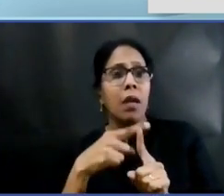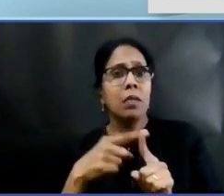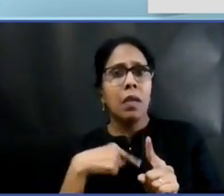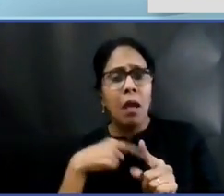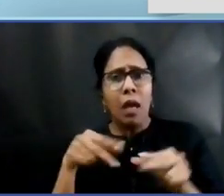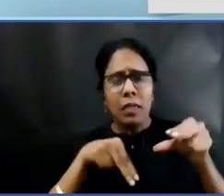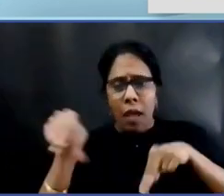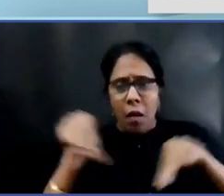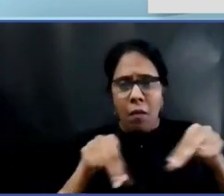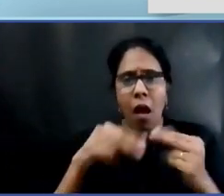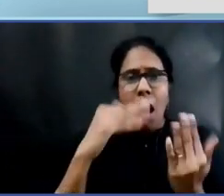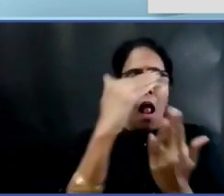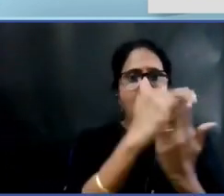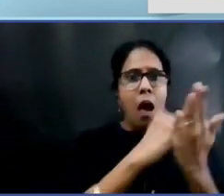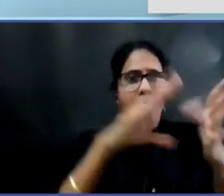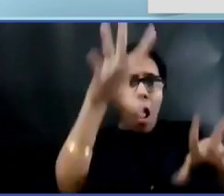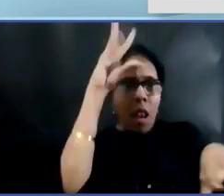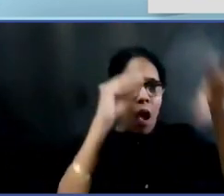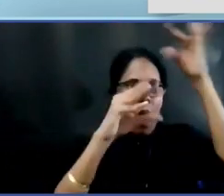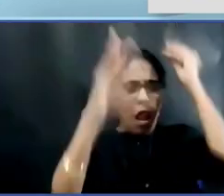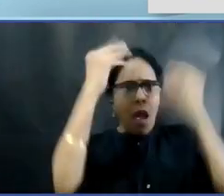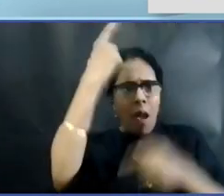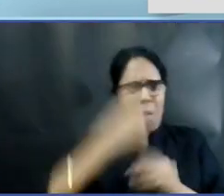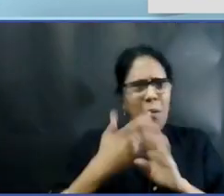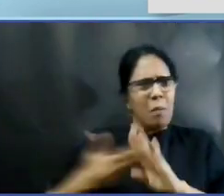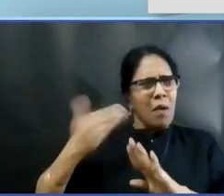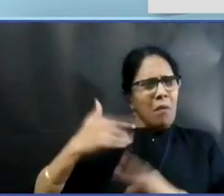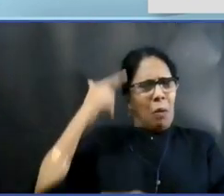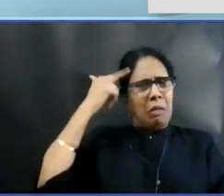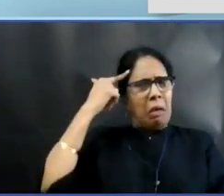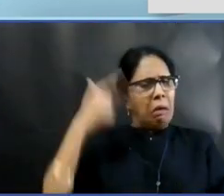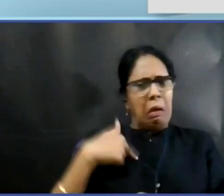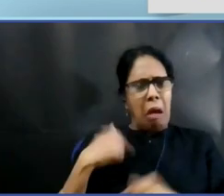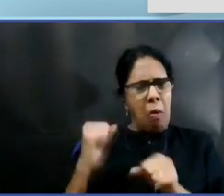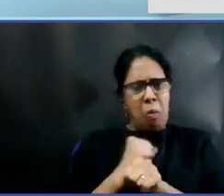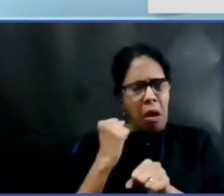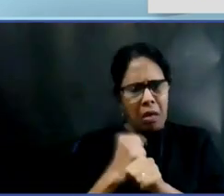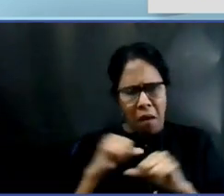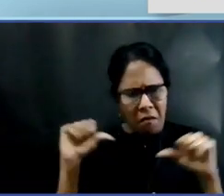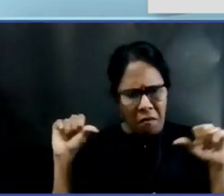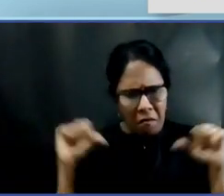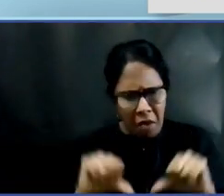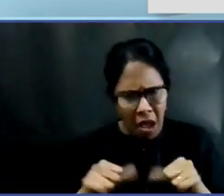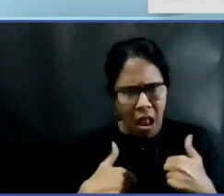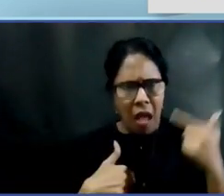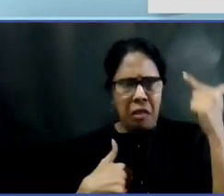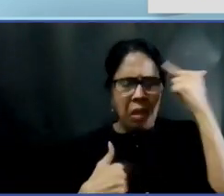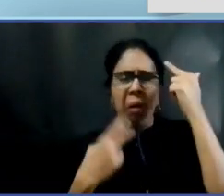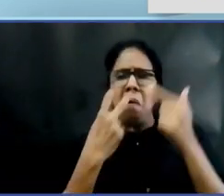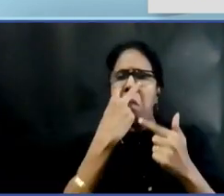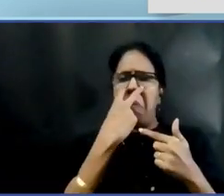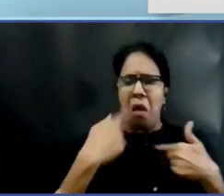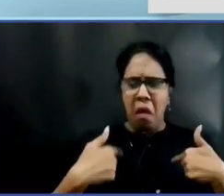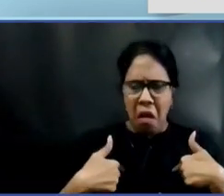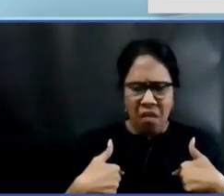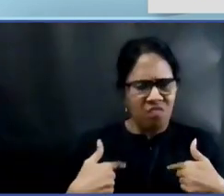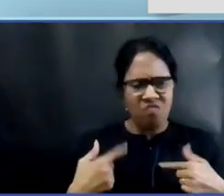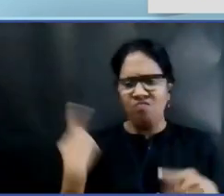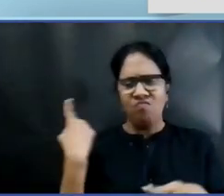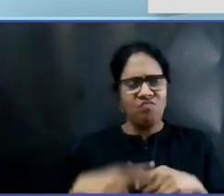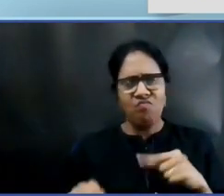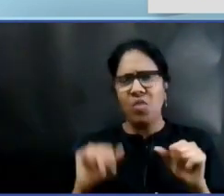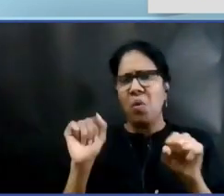मुझे ऐसा सिखाया कि जो काम मैंने पहले नहीं कर पा रही थी, मतलब मुझे लगता था मैं ब्लाइंड हूँ, मैं कैसे कर